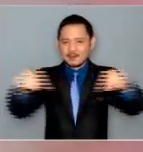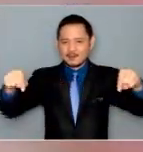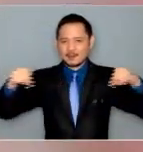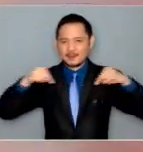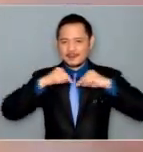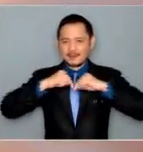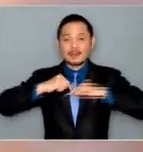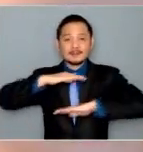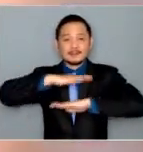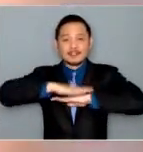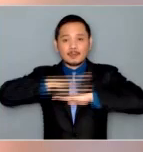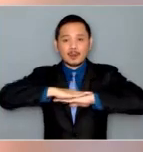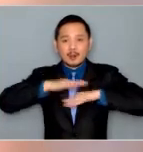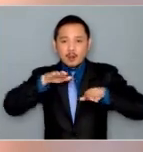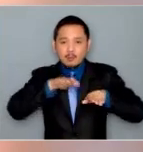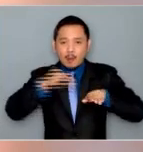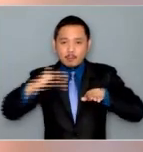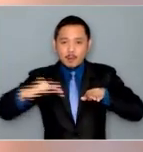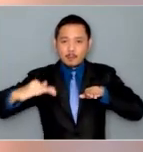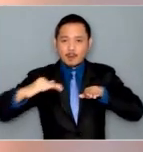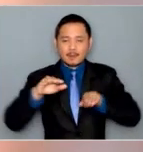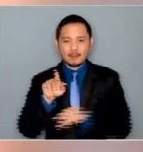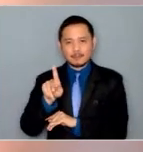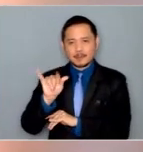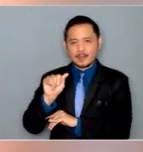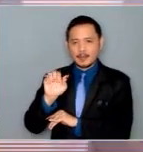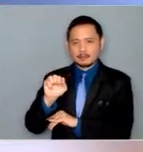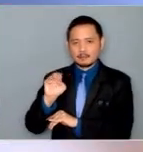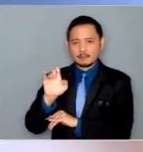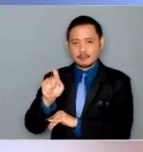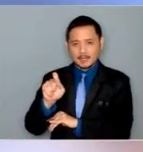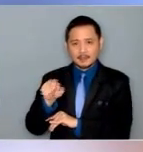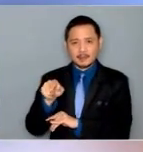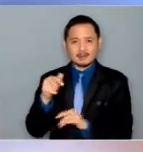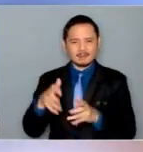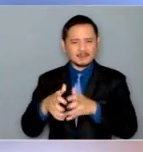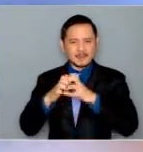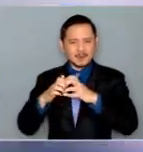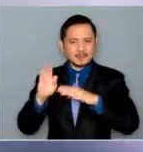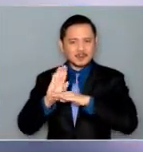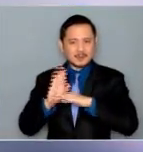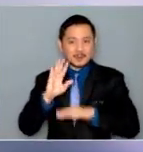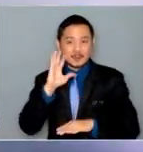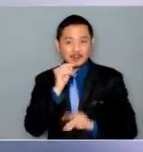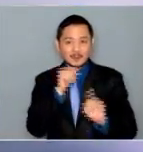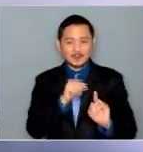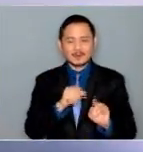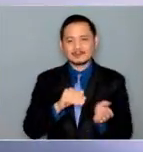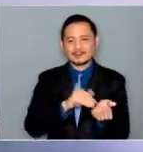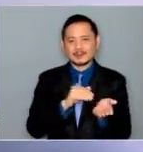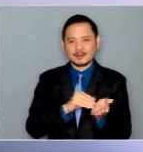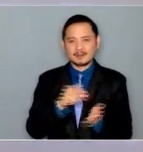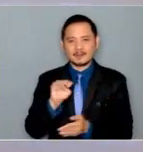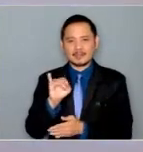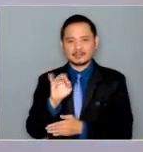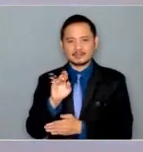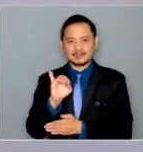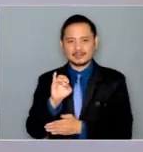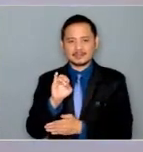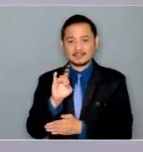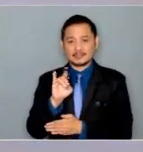ng Placemat Queen. Ang online home decor store na ito ay side hustle ni Dr. Matrix Oxon So.